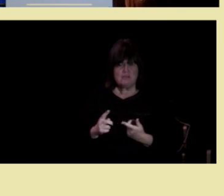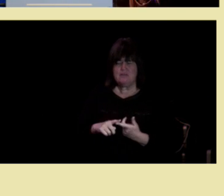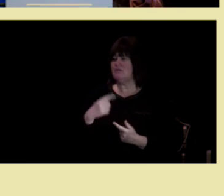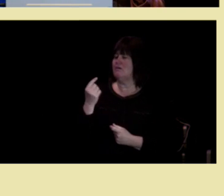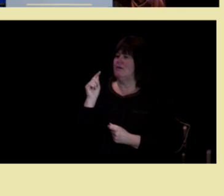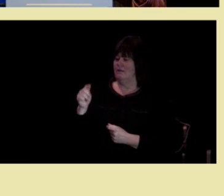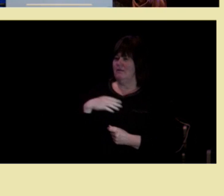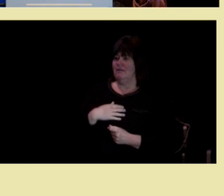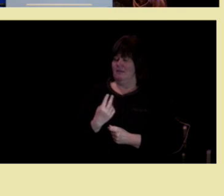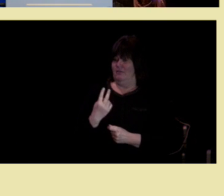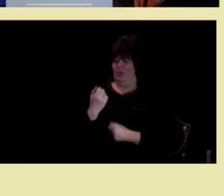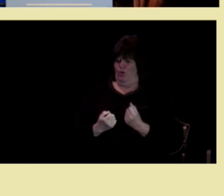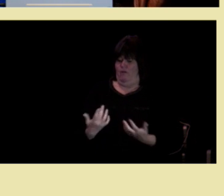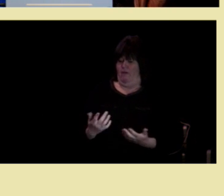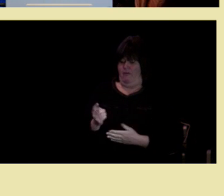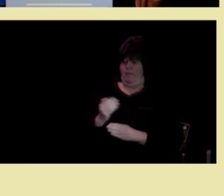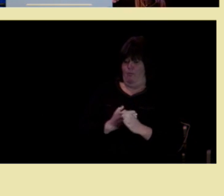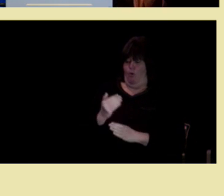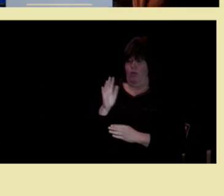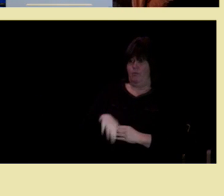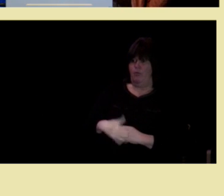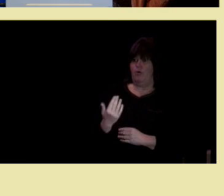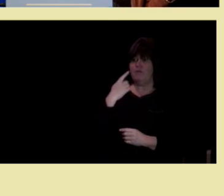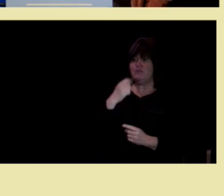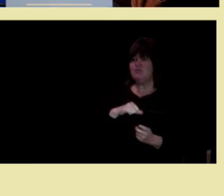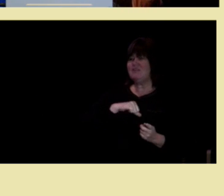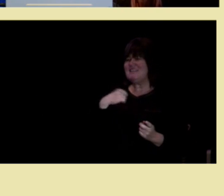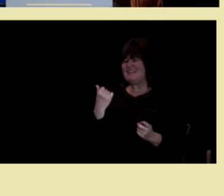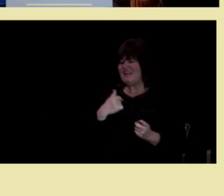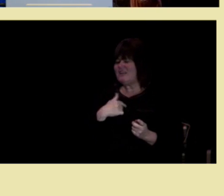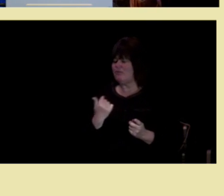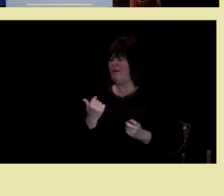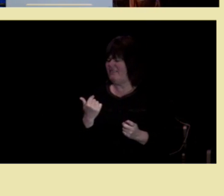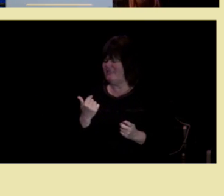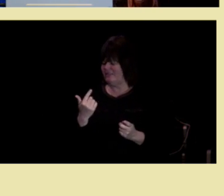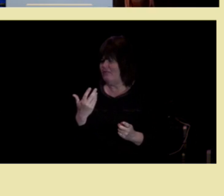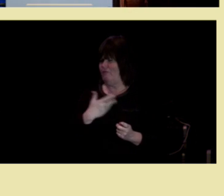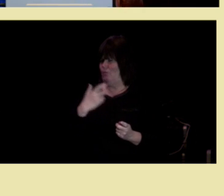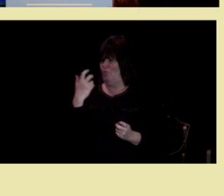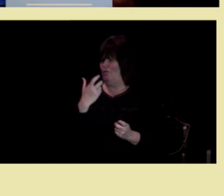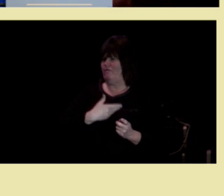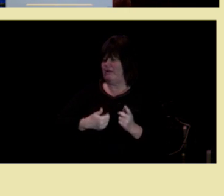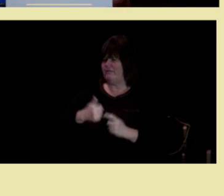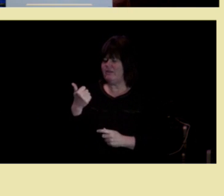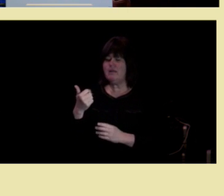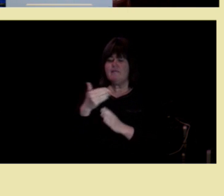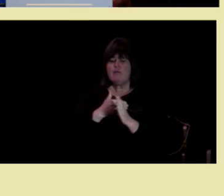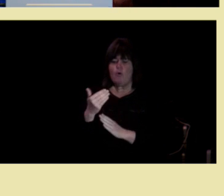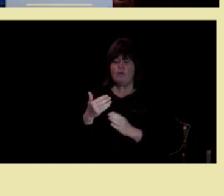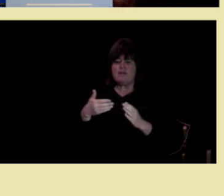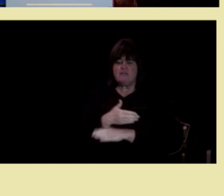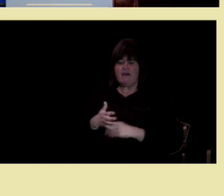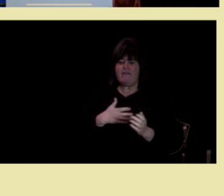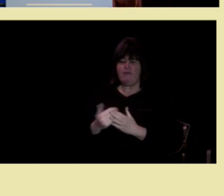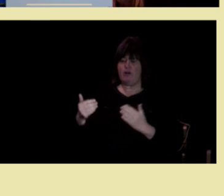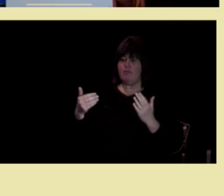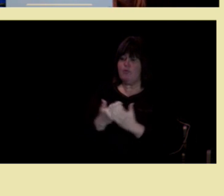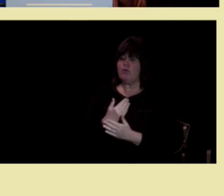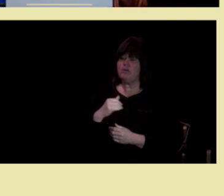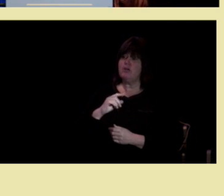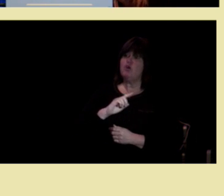folk var litt tregt, men allikevel, det har vært utrolig viktig. Det vi måler tverrfaglige møter der foreldrene har vært til